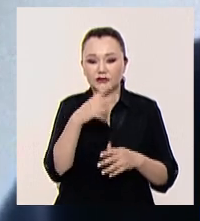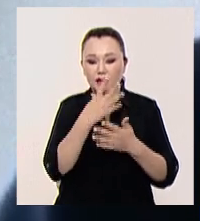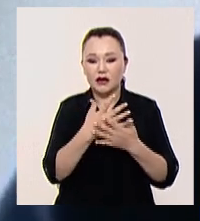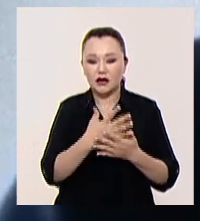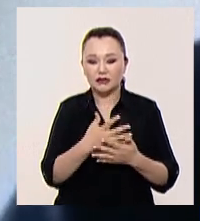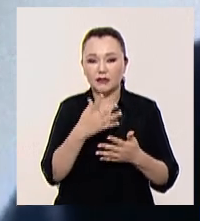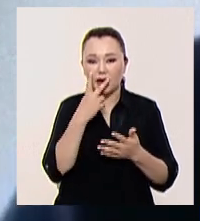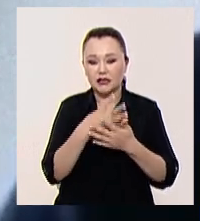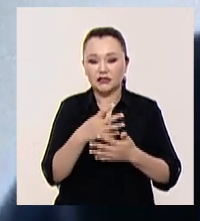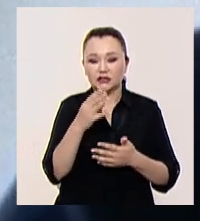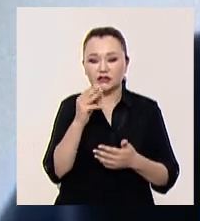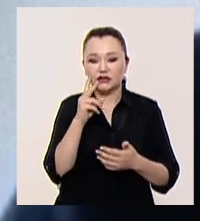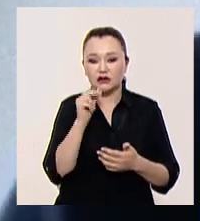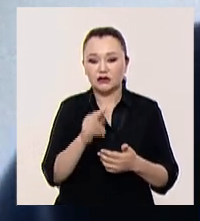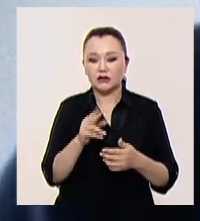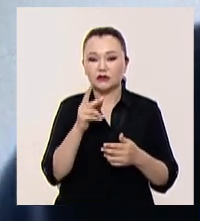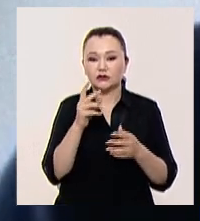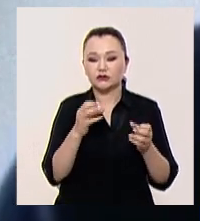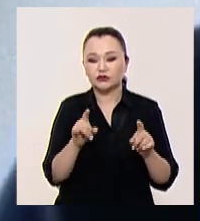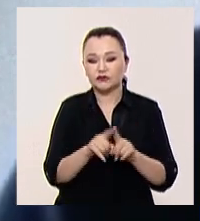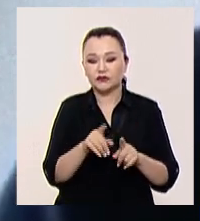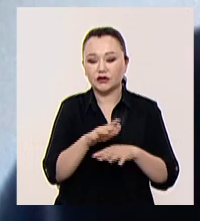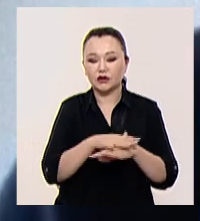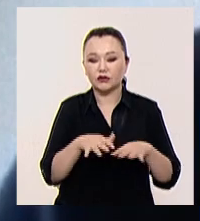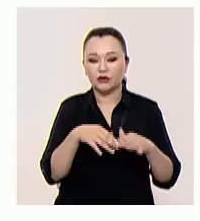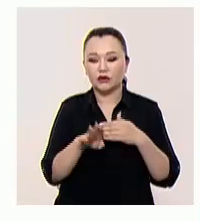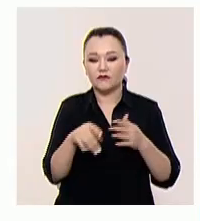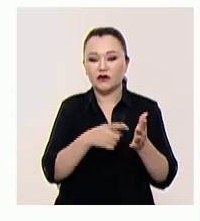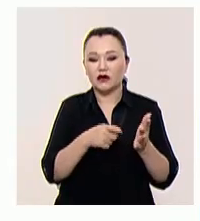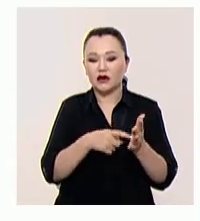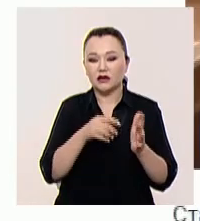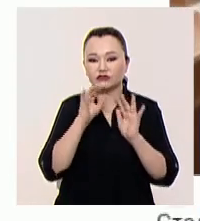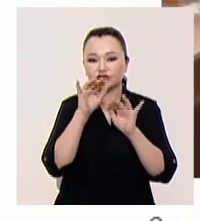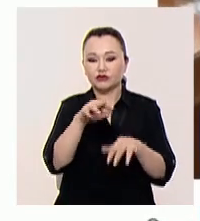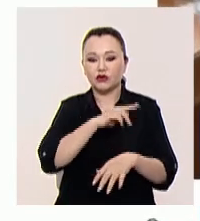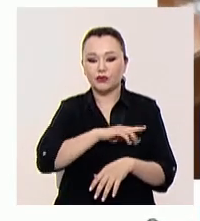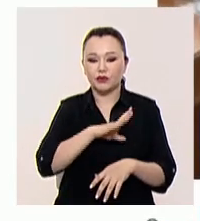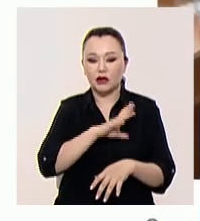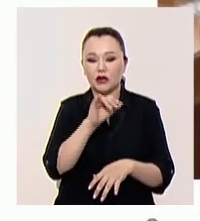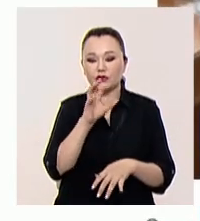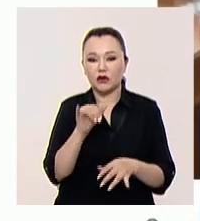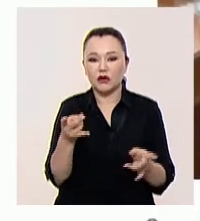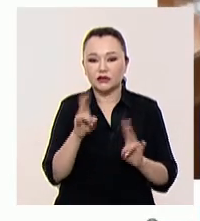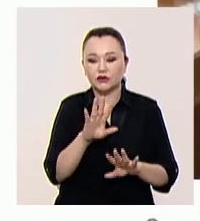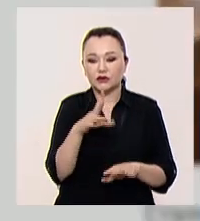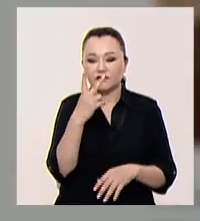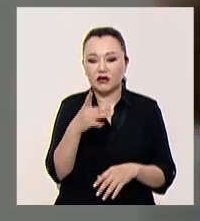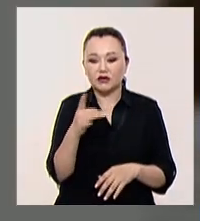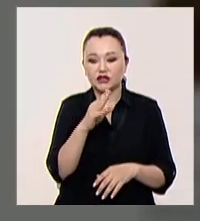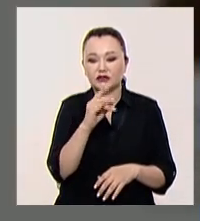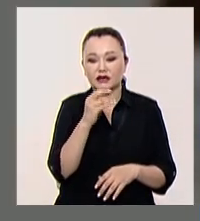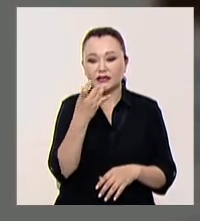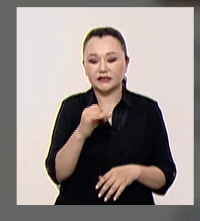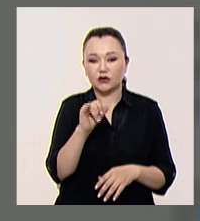по показателям шла. Но в то же время налоги уходили в Караганду. В Улытауской области останутся только 2 района –